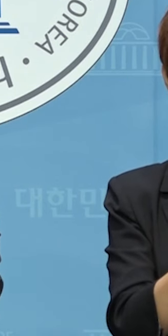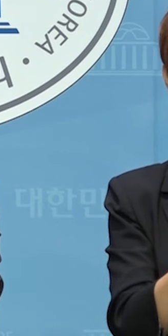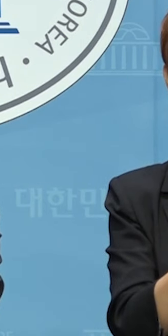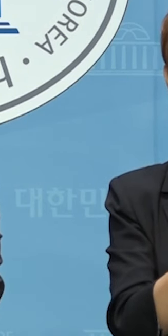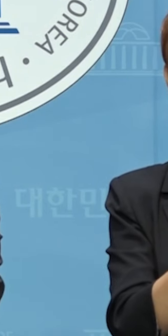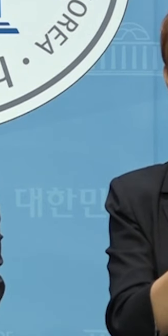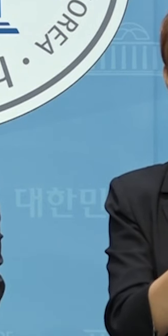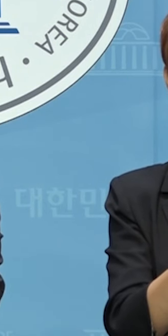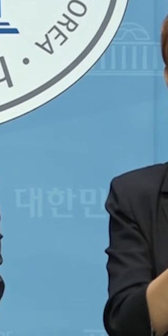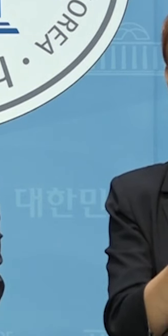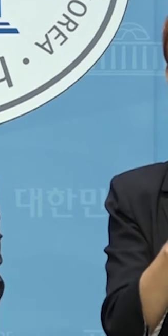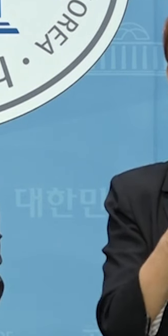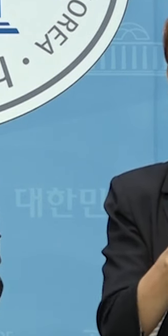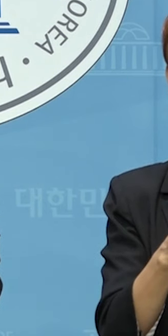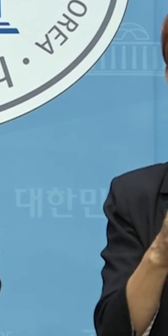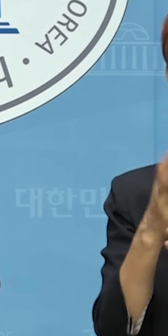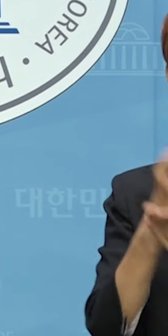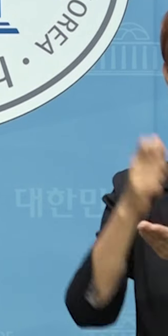일방